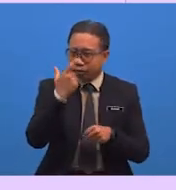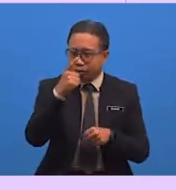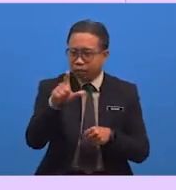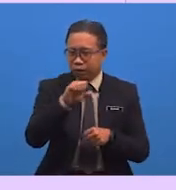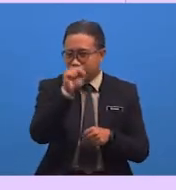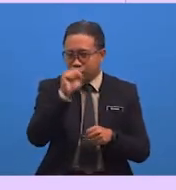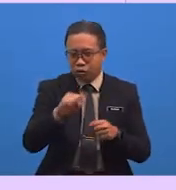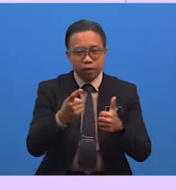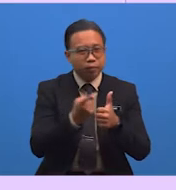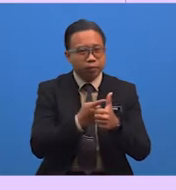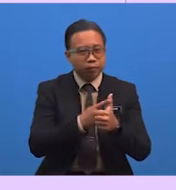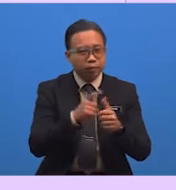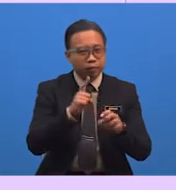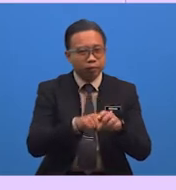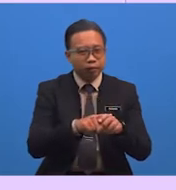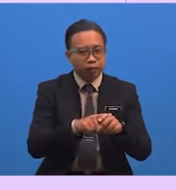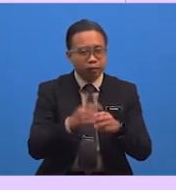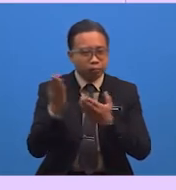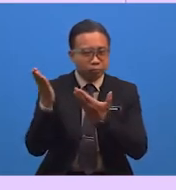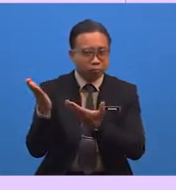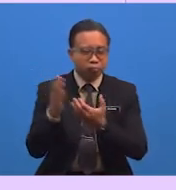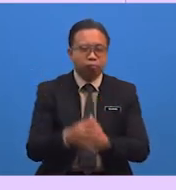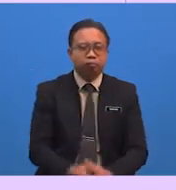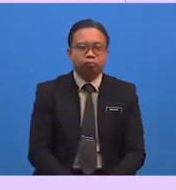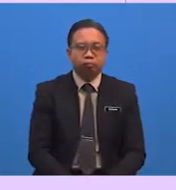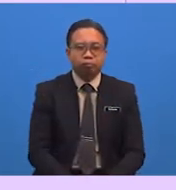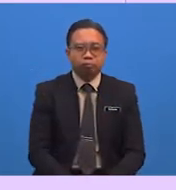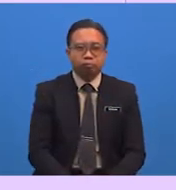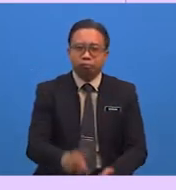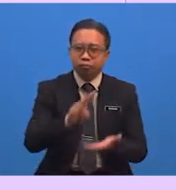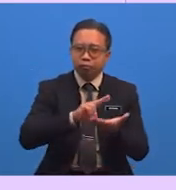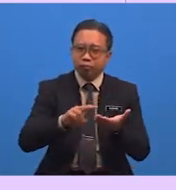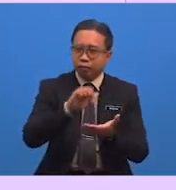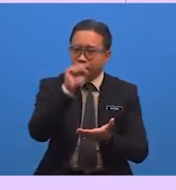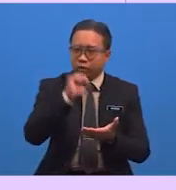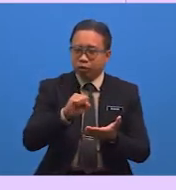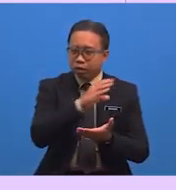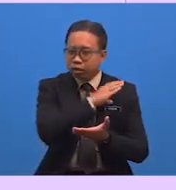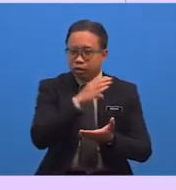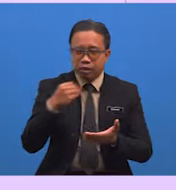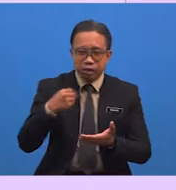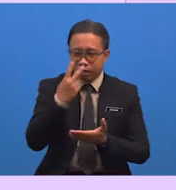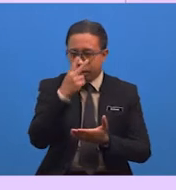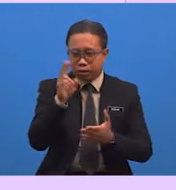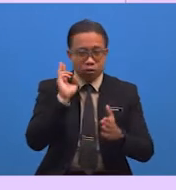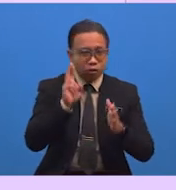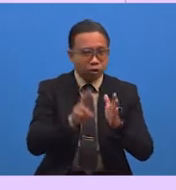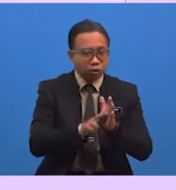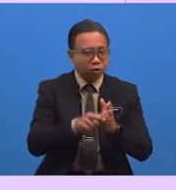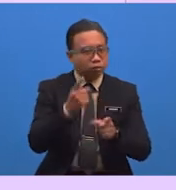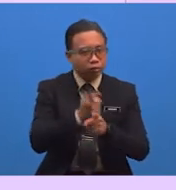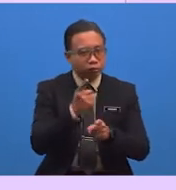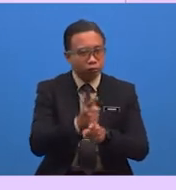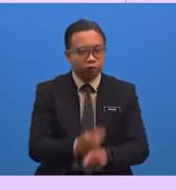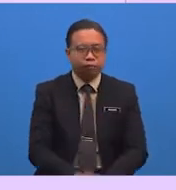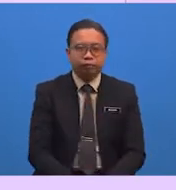lihat soalan pertama pada paparan skrin. Baca soalan dan perhatikan rajah dengan